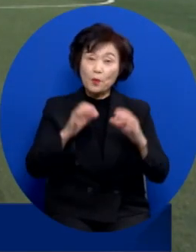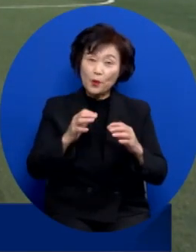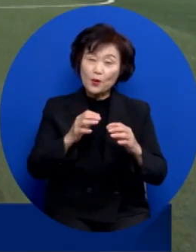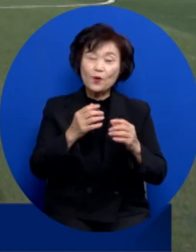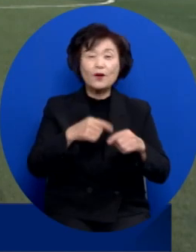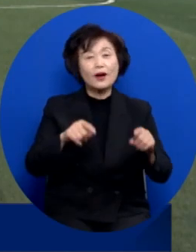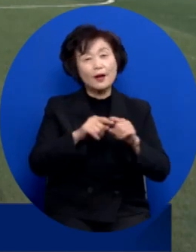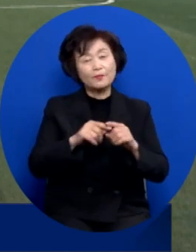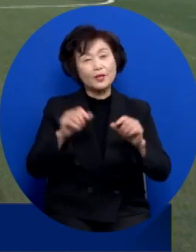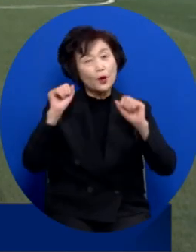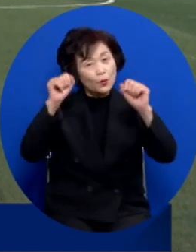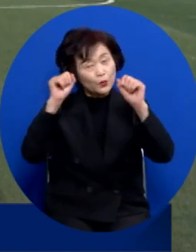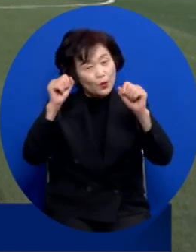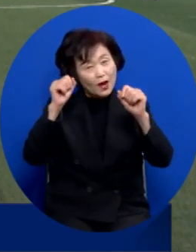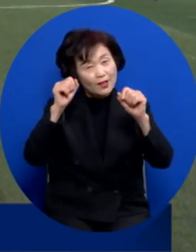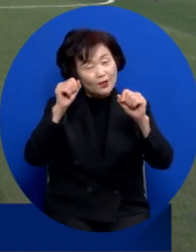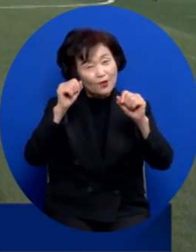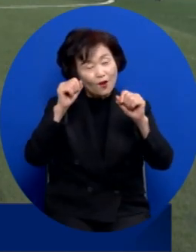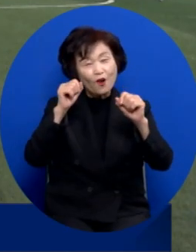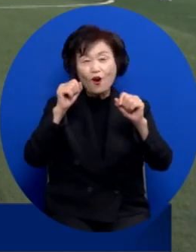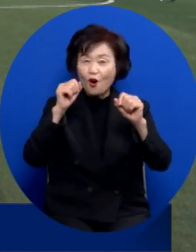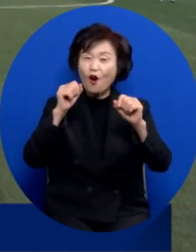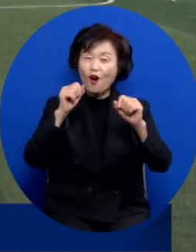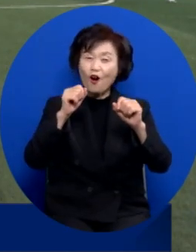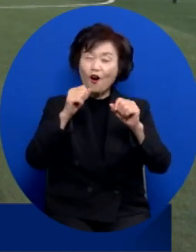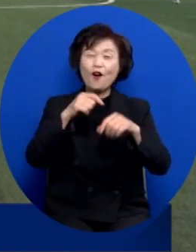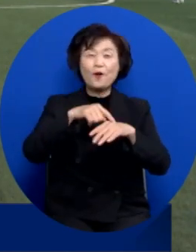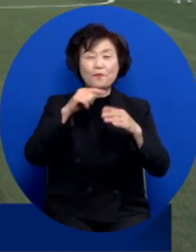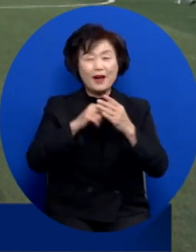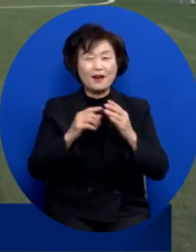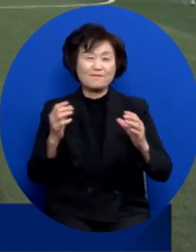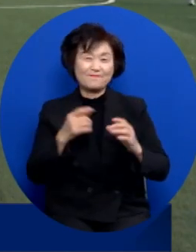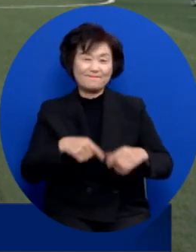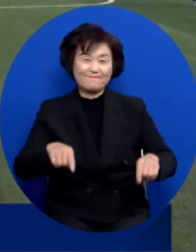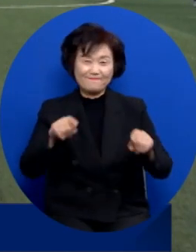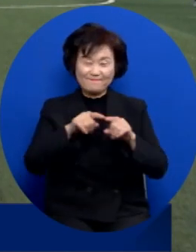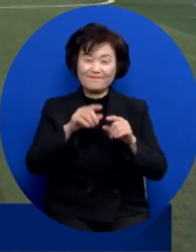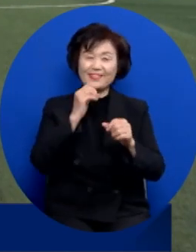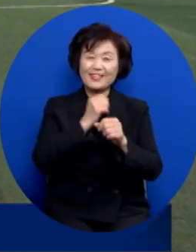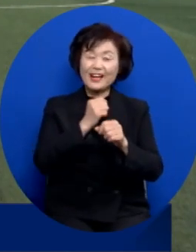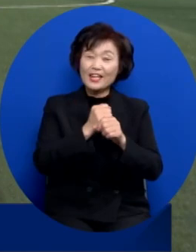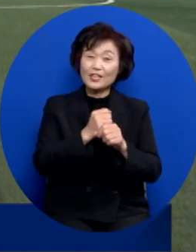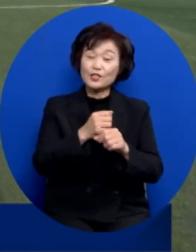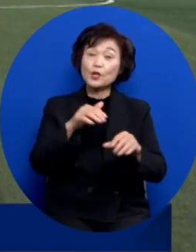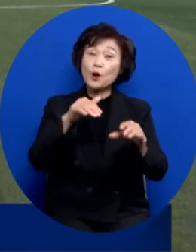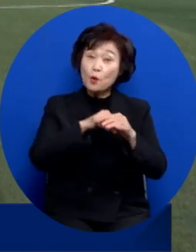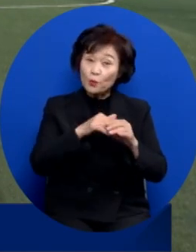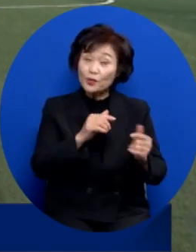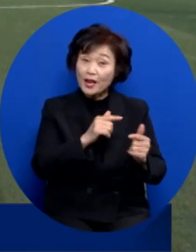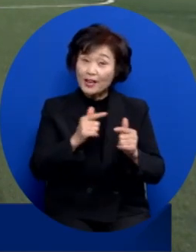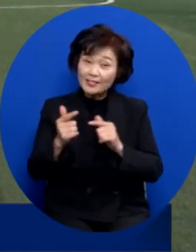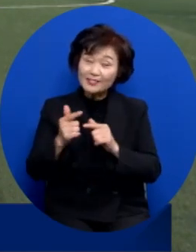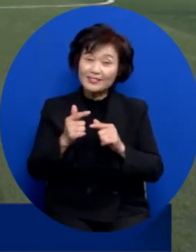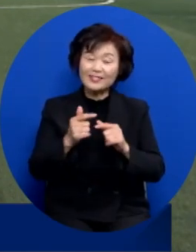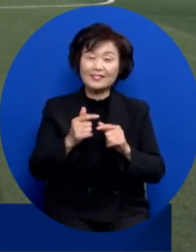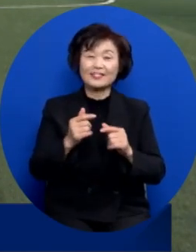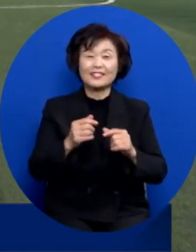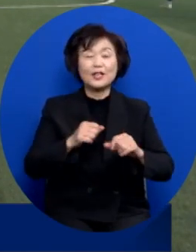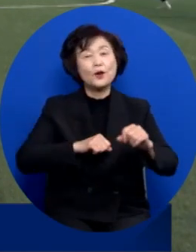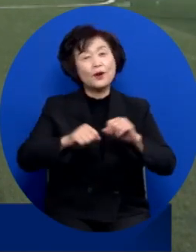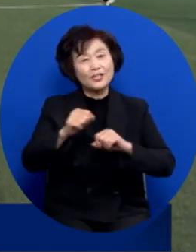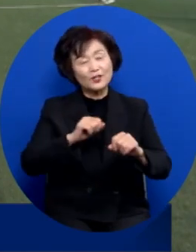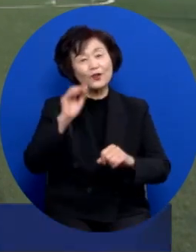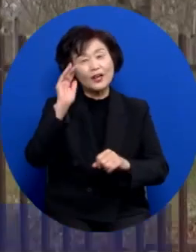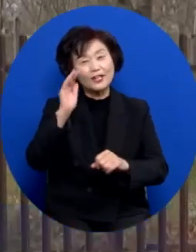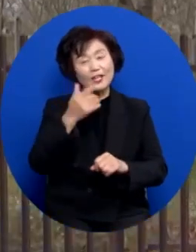운동한다는 게 쉽지 않은데 또 마음을 같이 해서 이런 문화가 좀 활성화되길 바라는